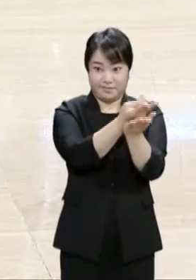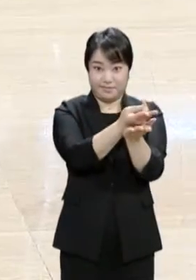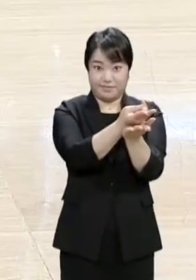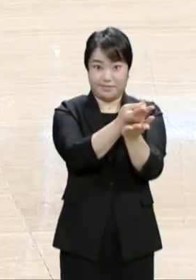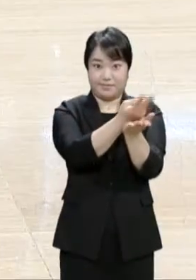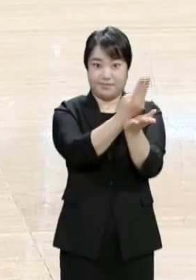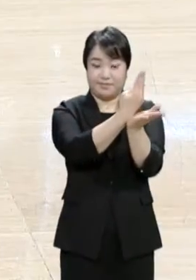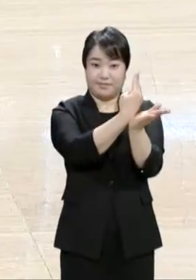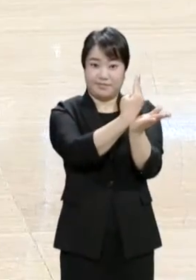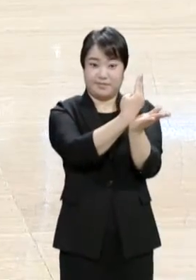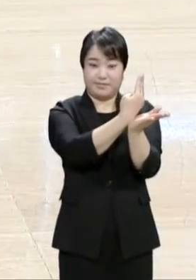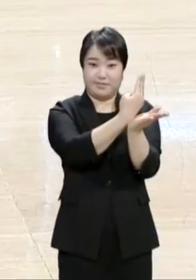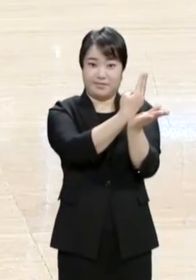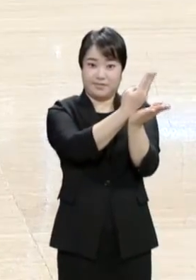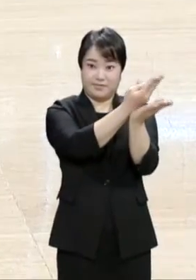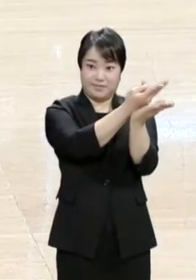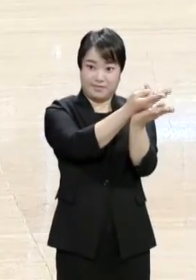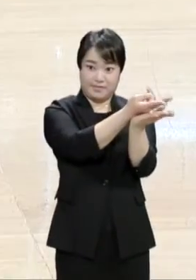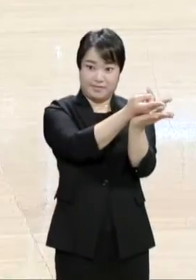하나,